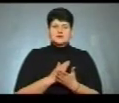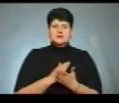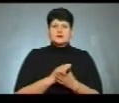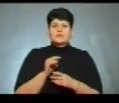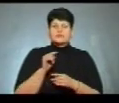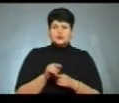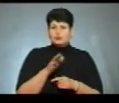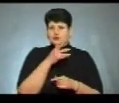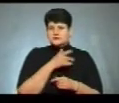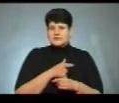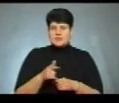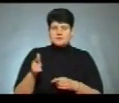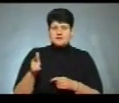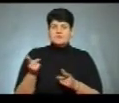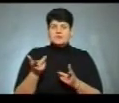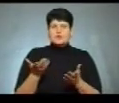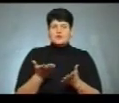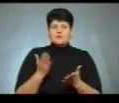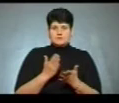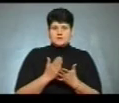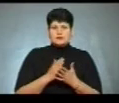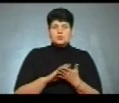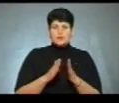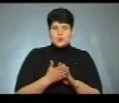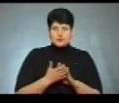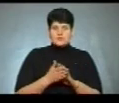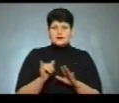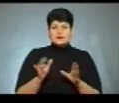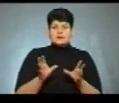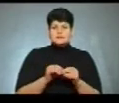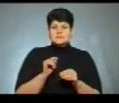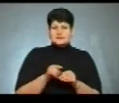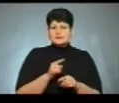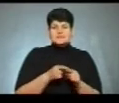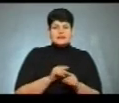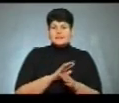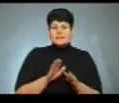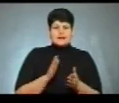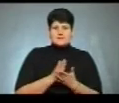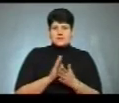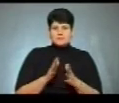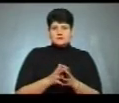в тому терміні, в якому діє договір, і разом з тим це не має перевищувати